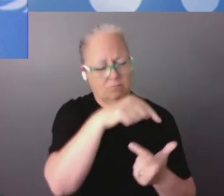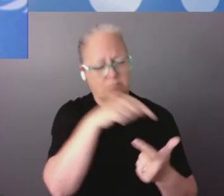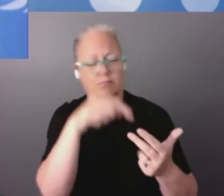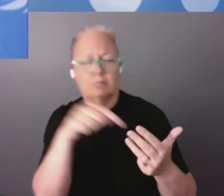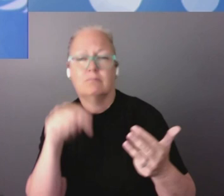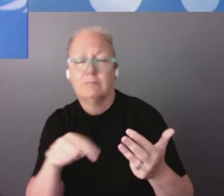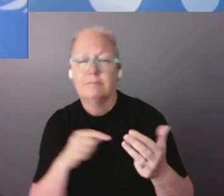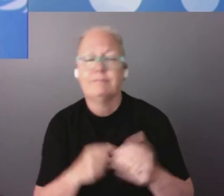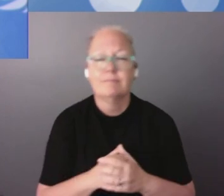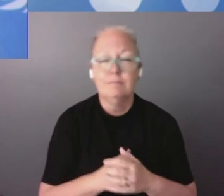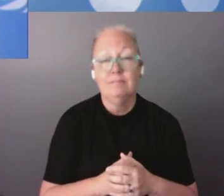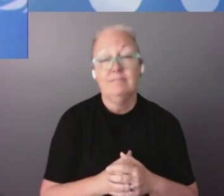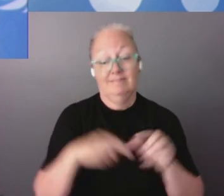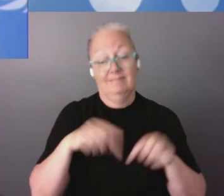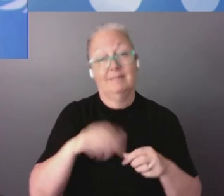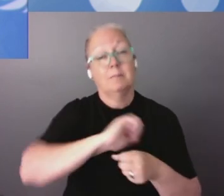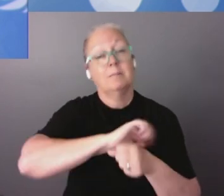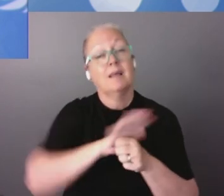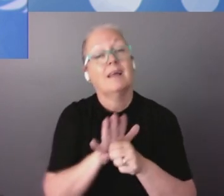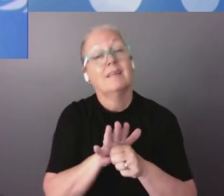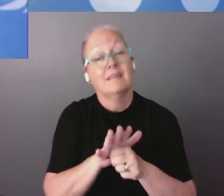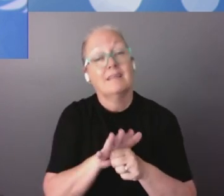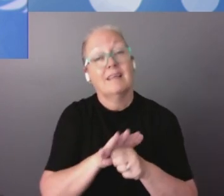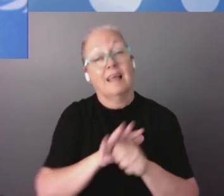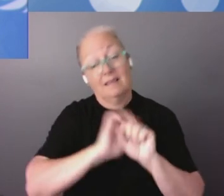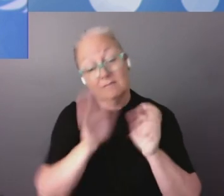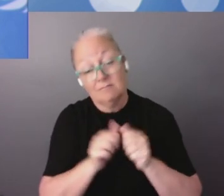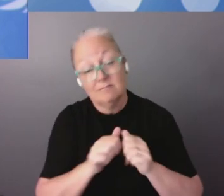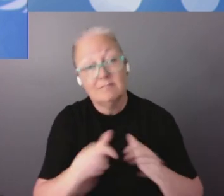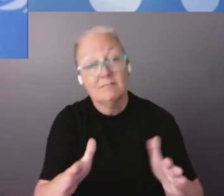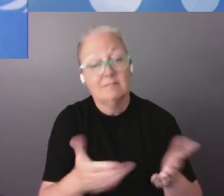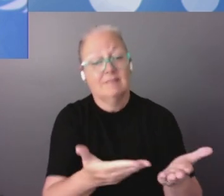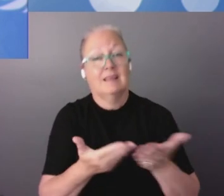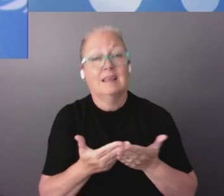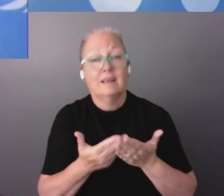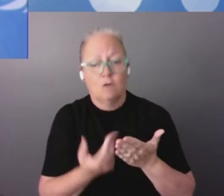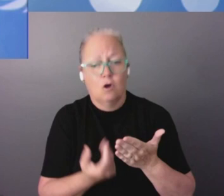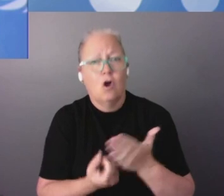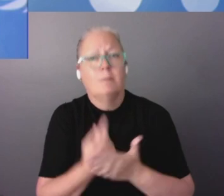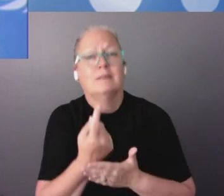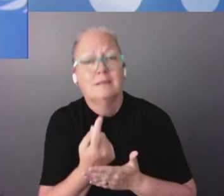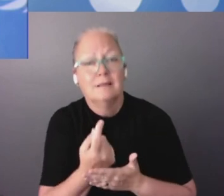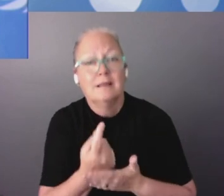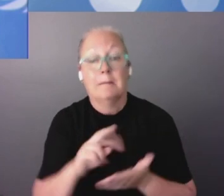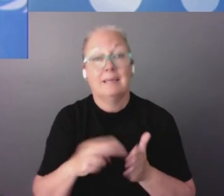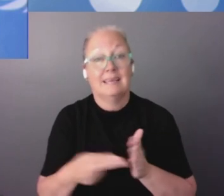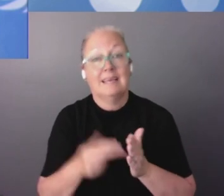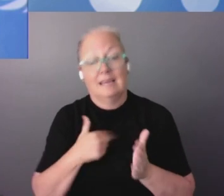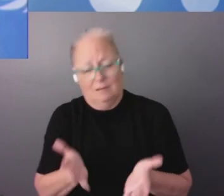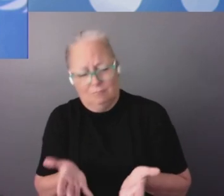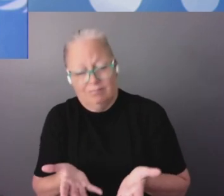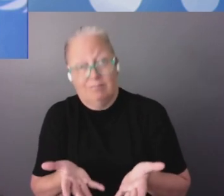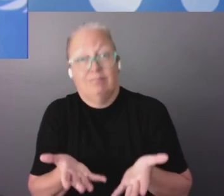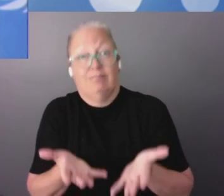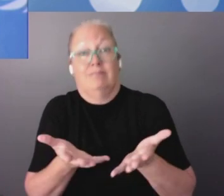国际通信组织的代表也会参与这个会议。 而且 在那个会议，我